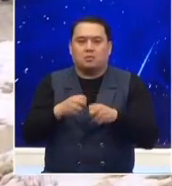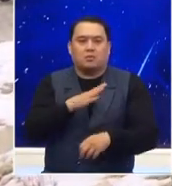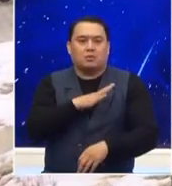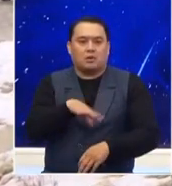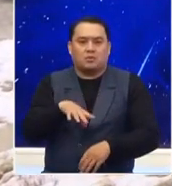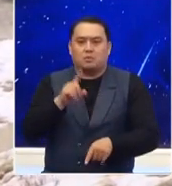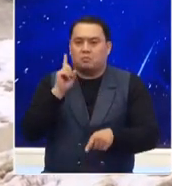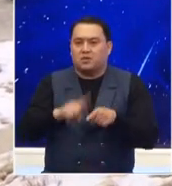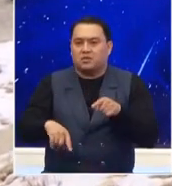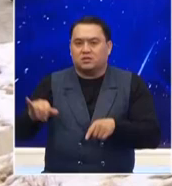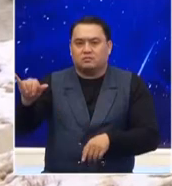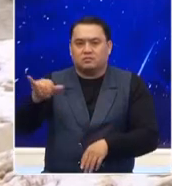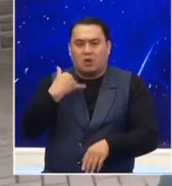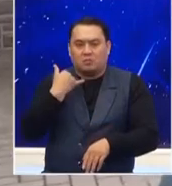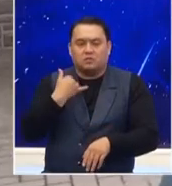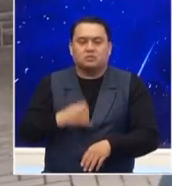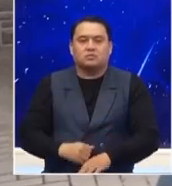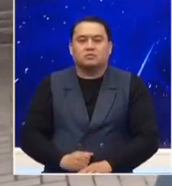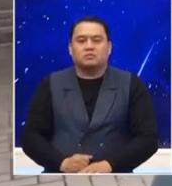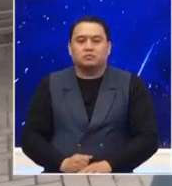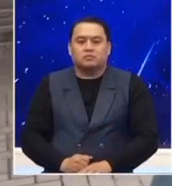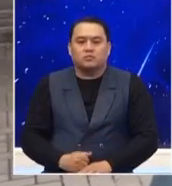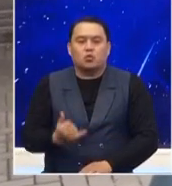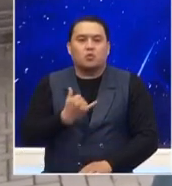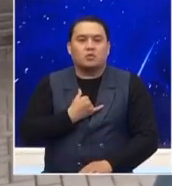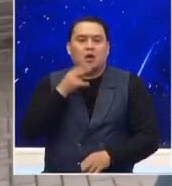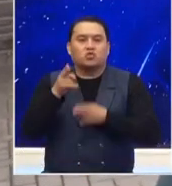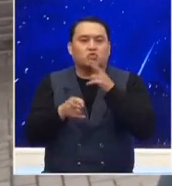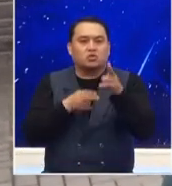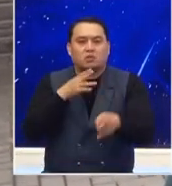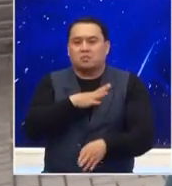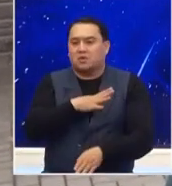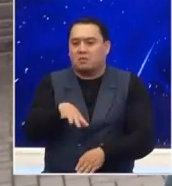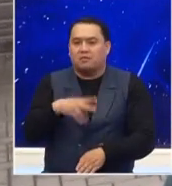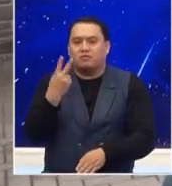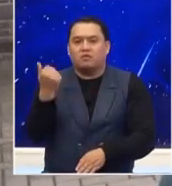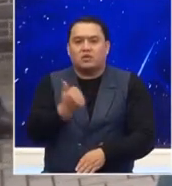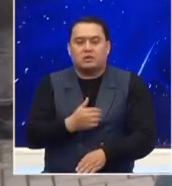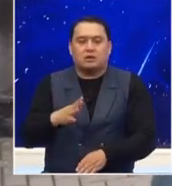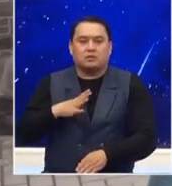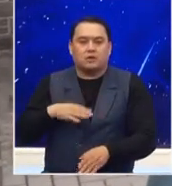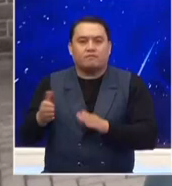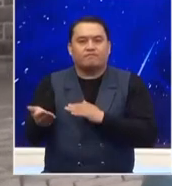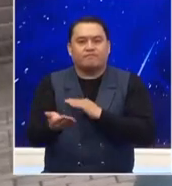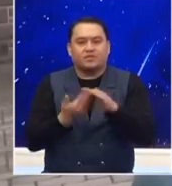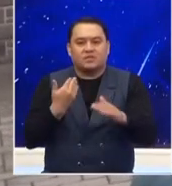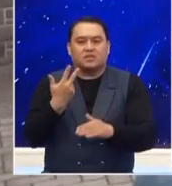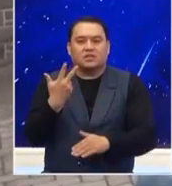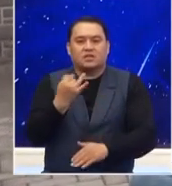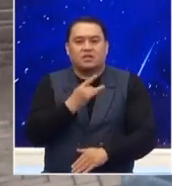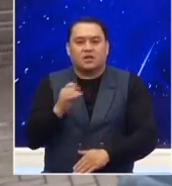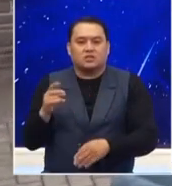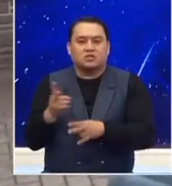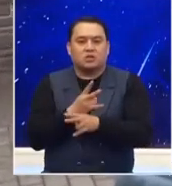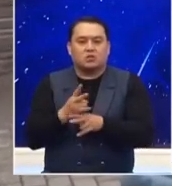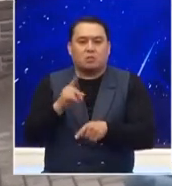и скорая приехала быстро. Спасибо. У меня жалоб нет. Я вот эту неделю вторую Я вызывала 3 раза на ночь,